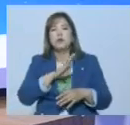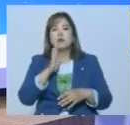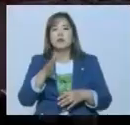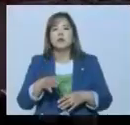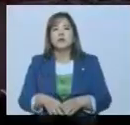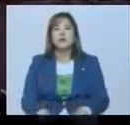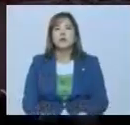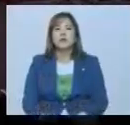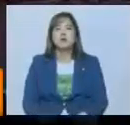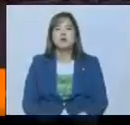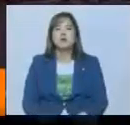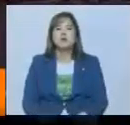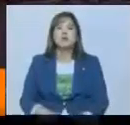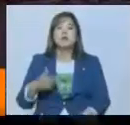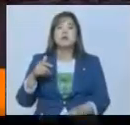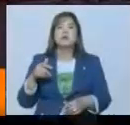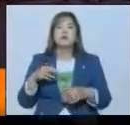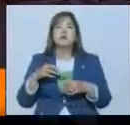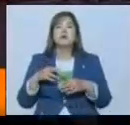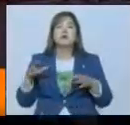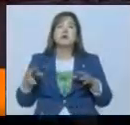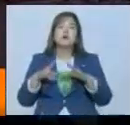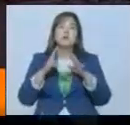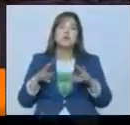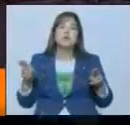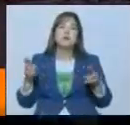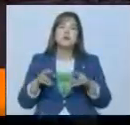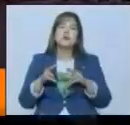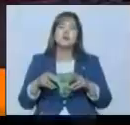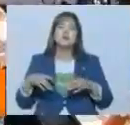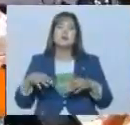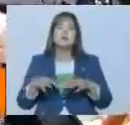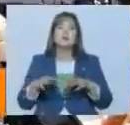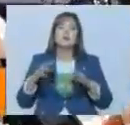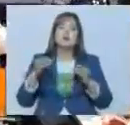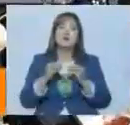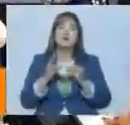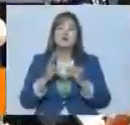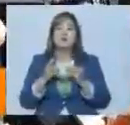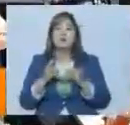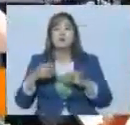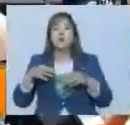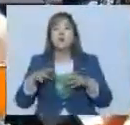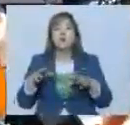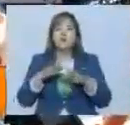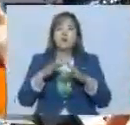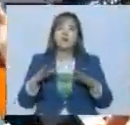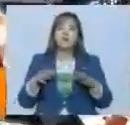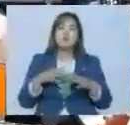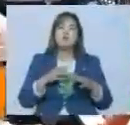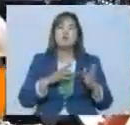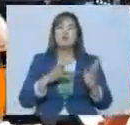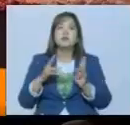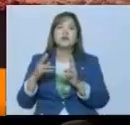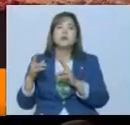Хужантайла. Произведения великого композитора Гарифуллы Хурмагалиева исполнили мастера отечественной традиционной песни. На сцене